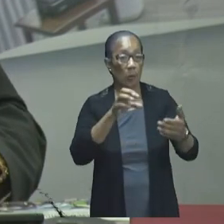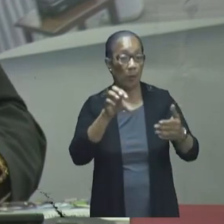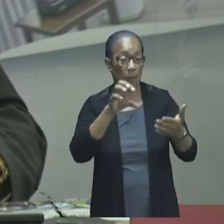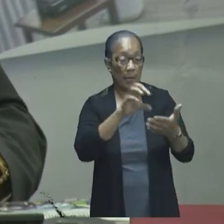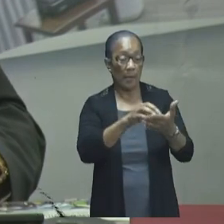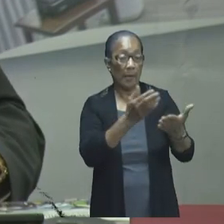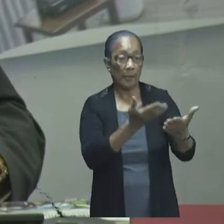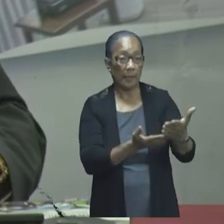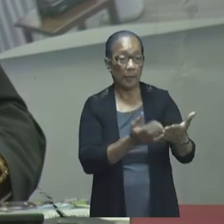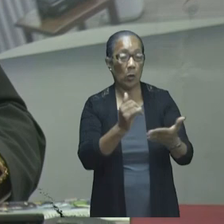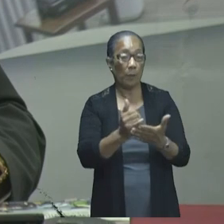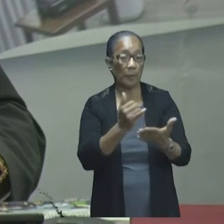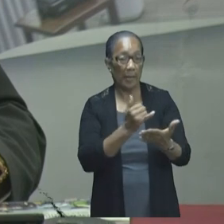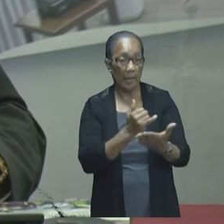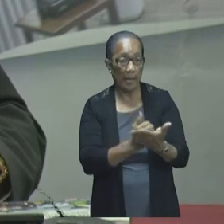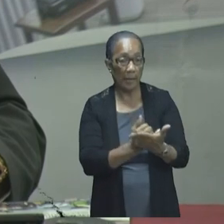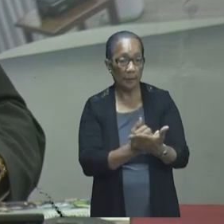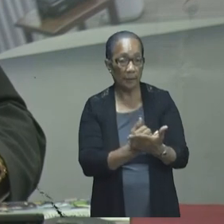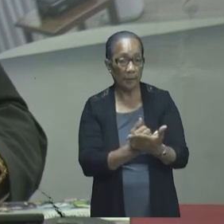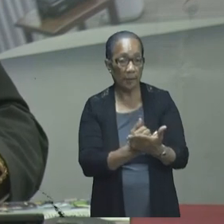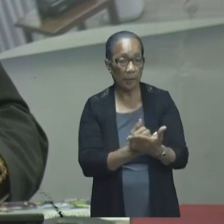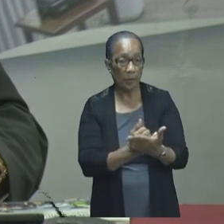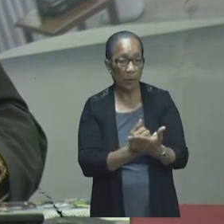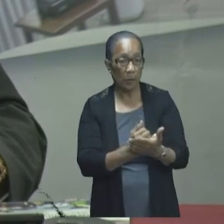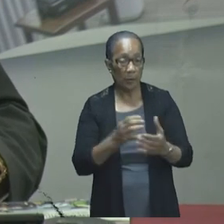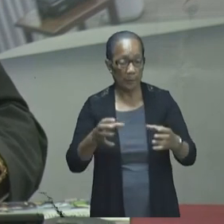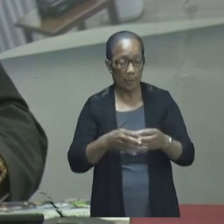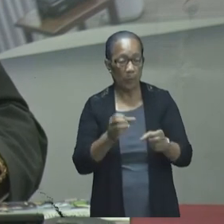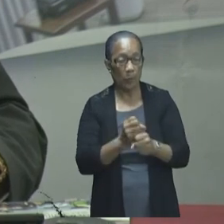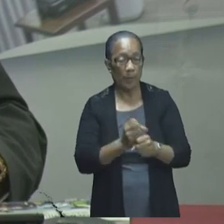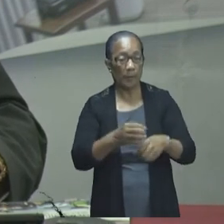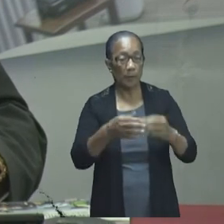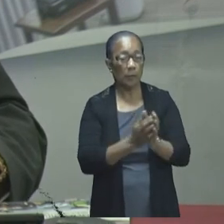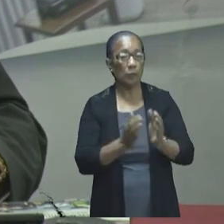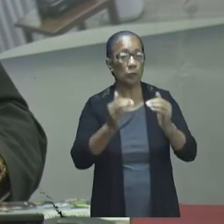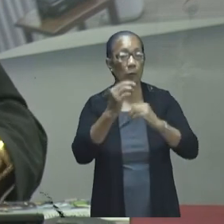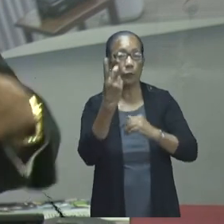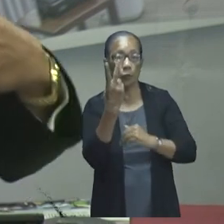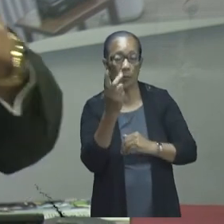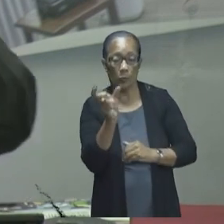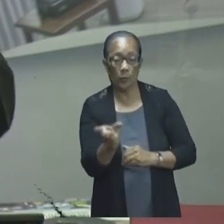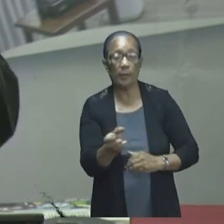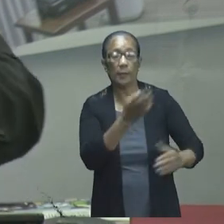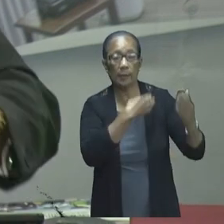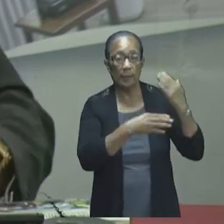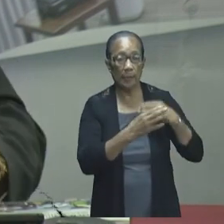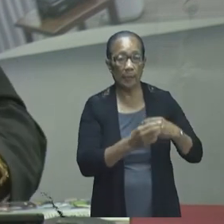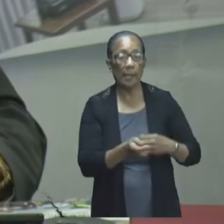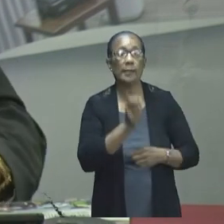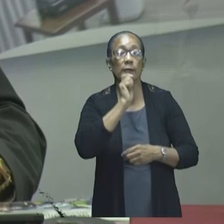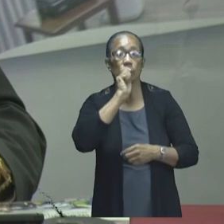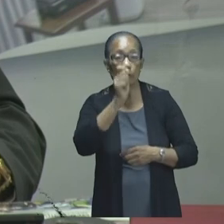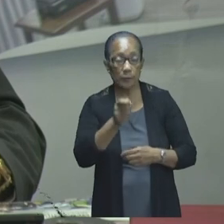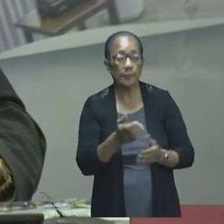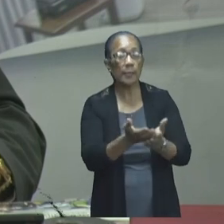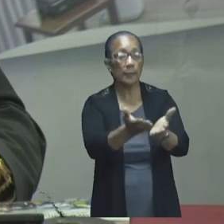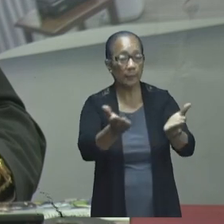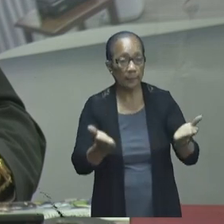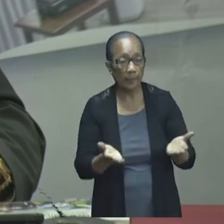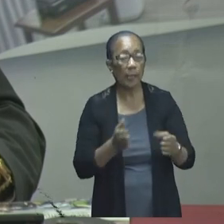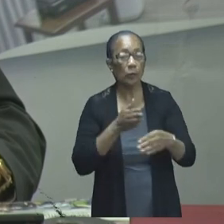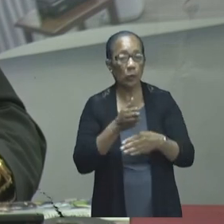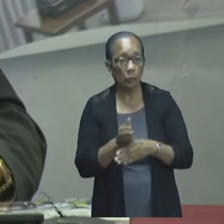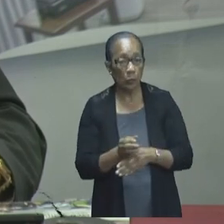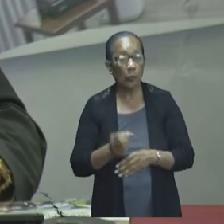op de laatste politietop dat ze me niet vergis heb twee weken geleden geweest is dat u er besproken zijn voorstellen aangedragen door